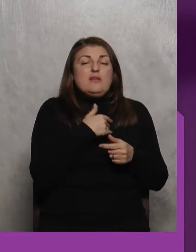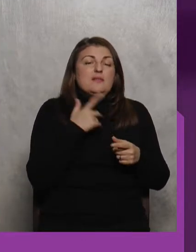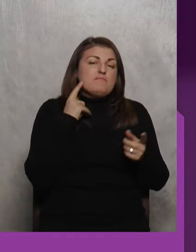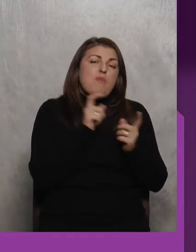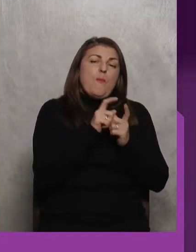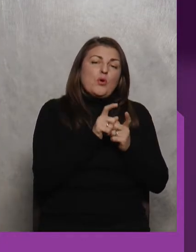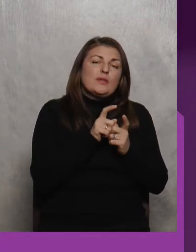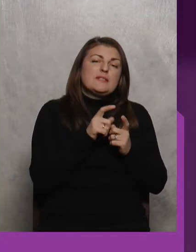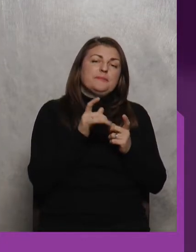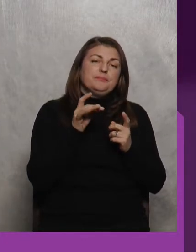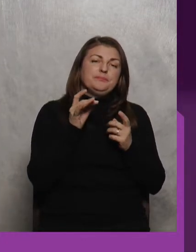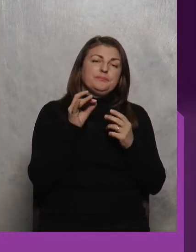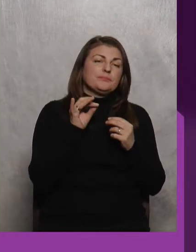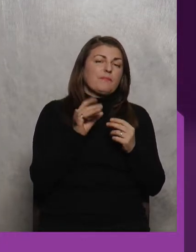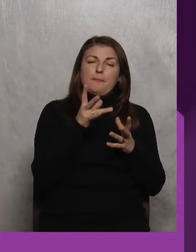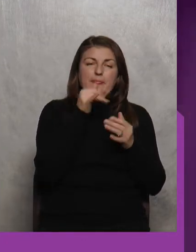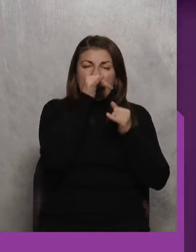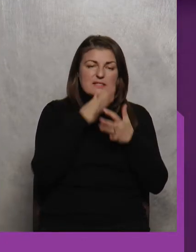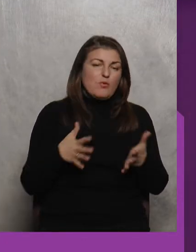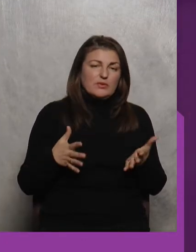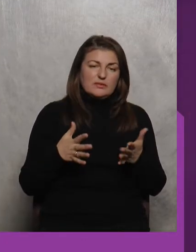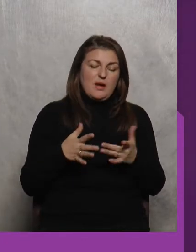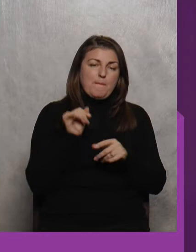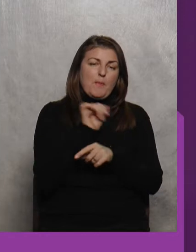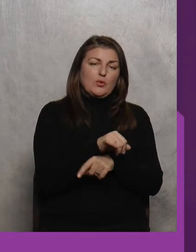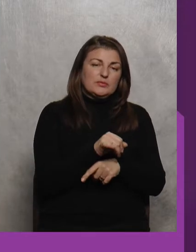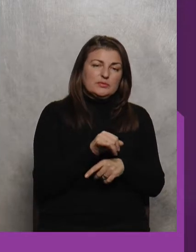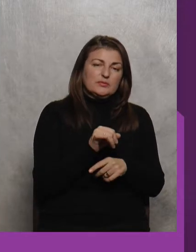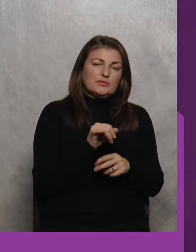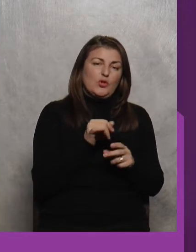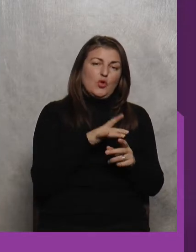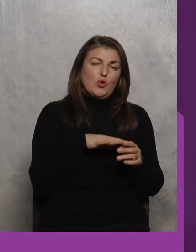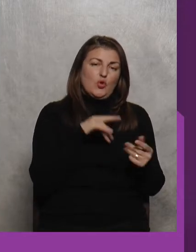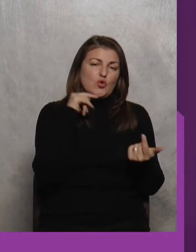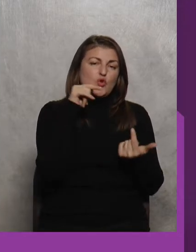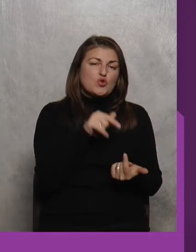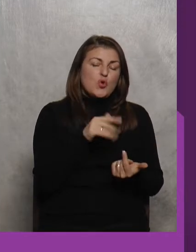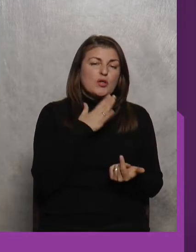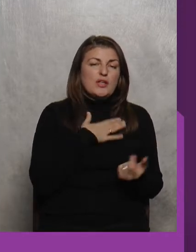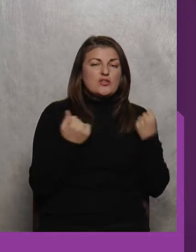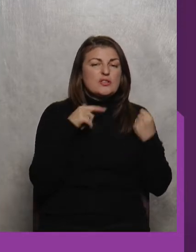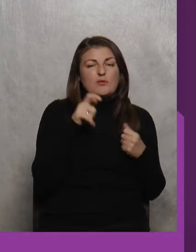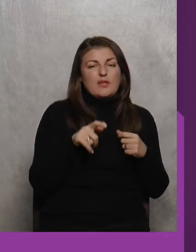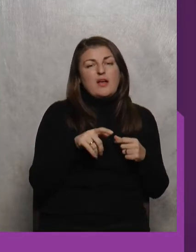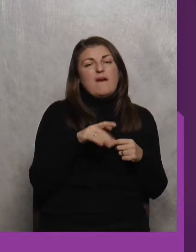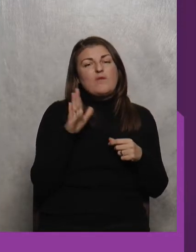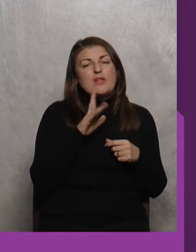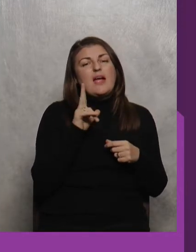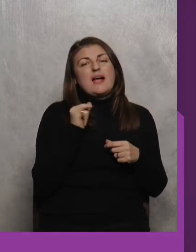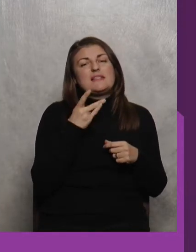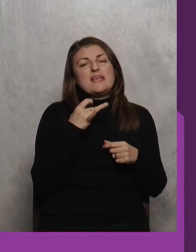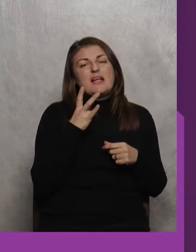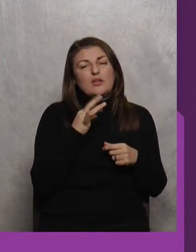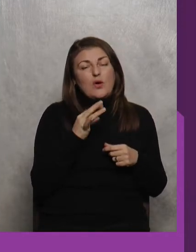поборотися, не змогли поборотися достойно. Володимир Касьяненко та